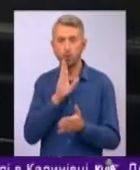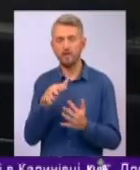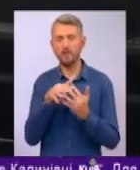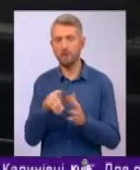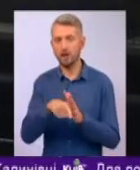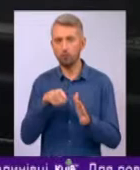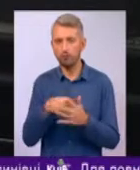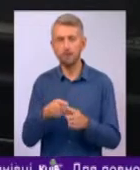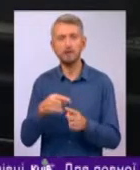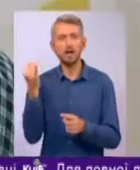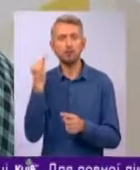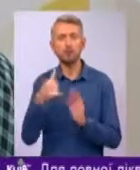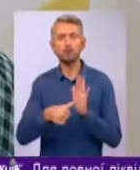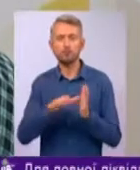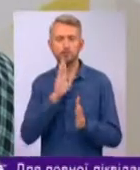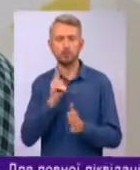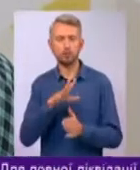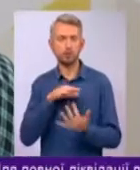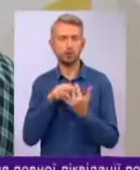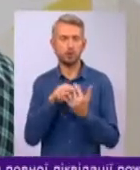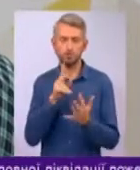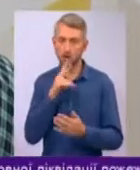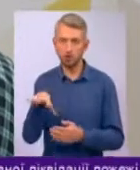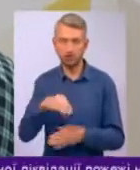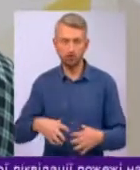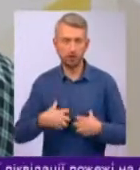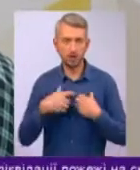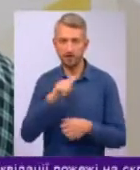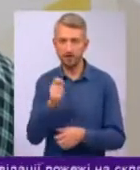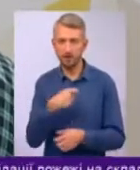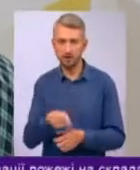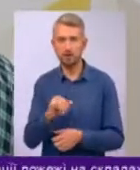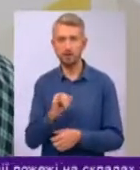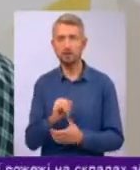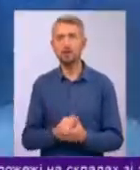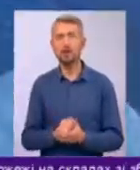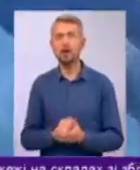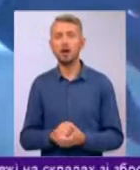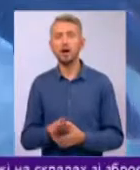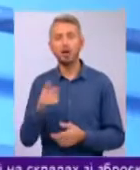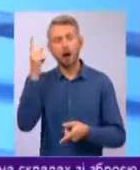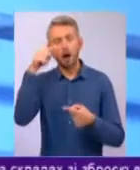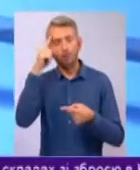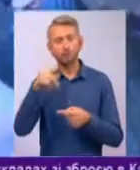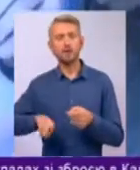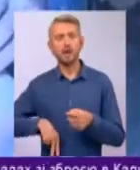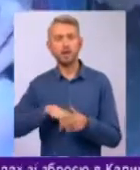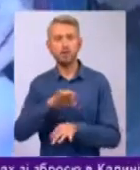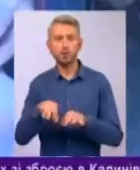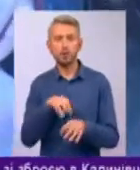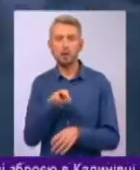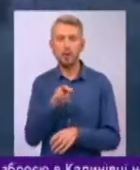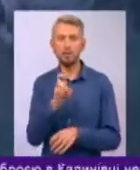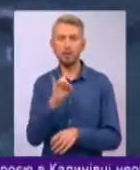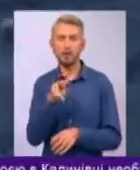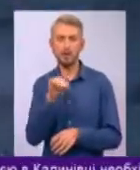історії шістьох героїнь, які були на передовій і бачили усі жахи війни та нульового рубежа. Авторка та директорка проєкту Марія